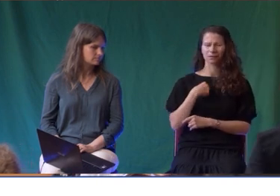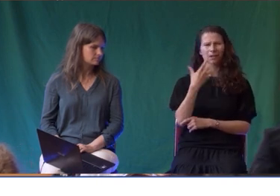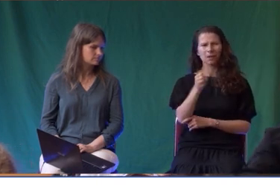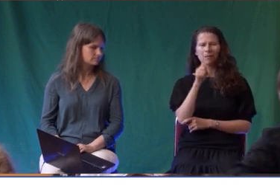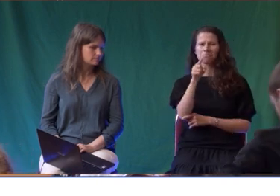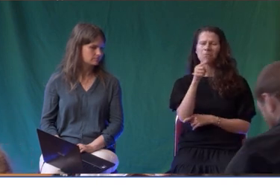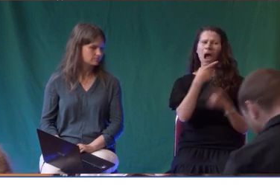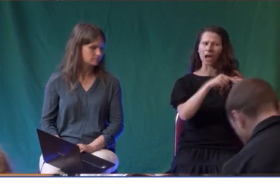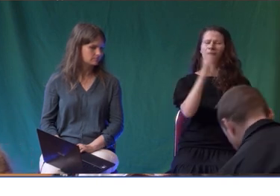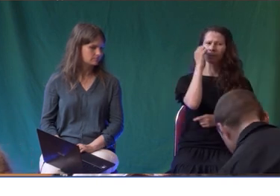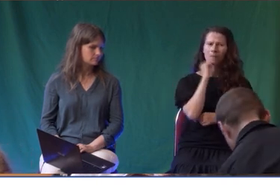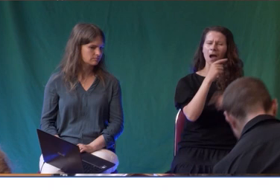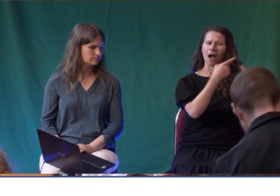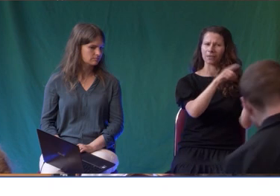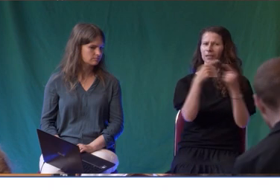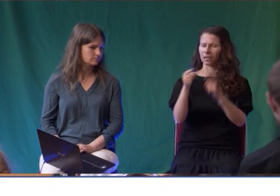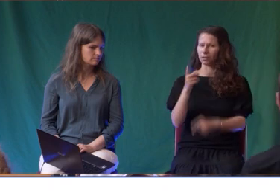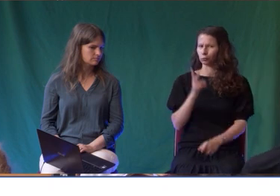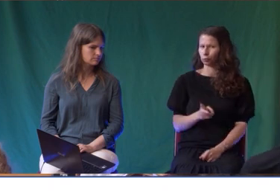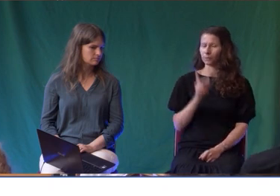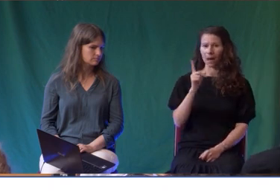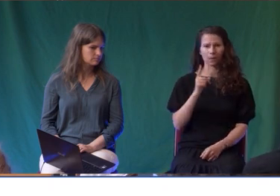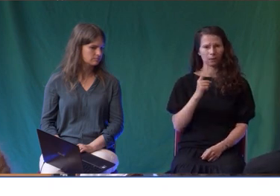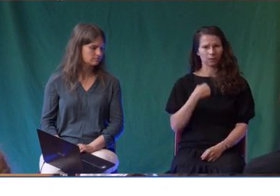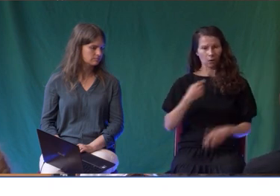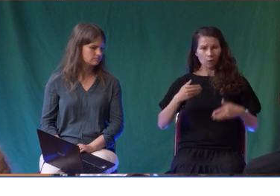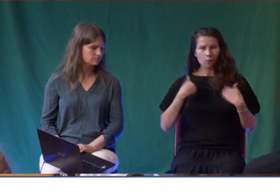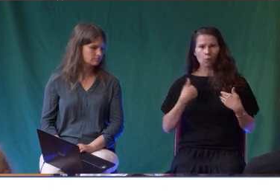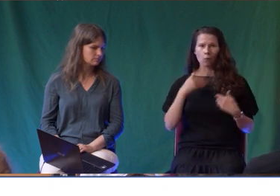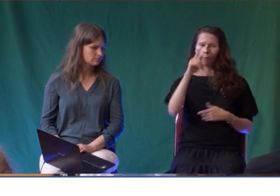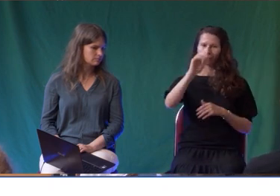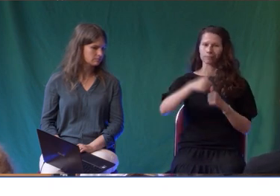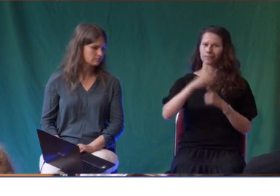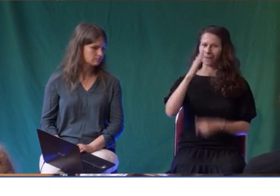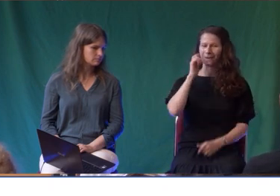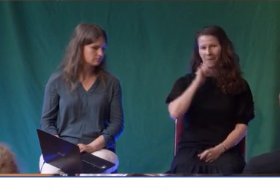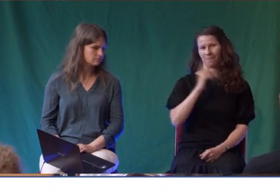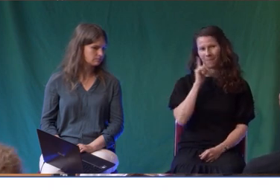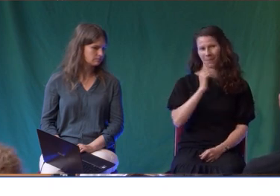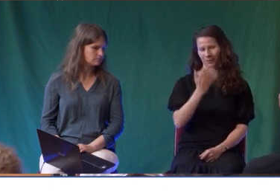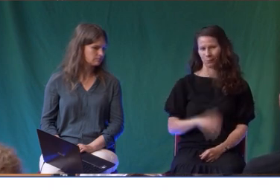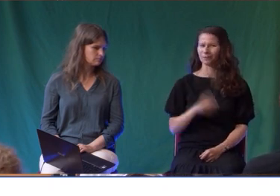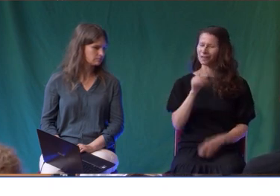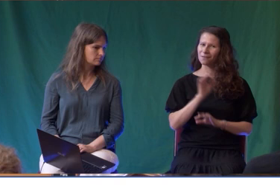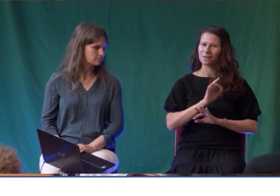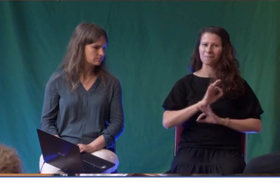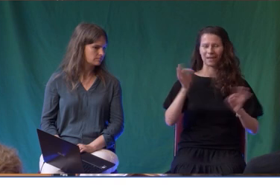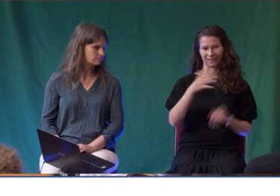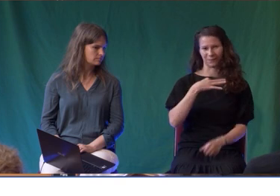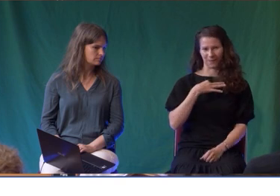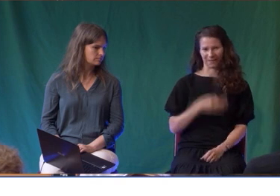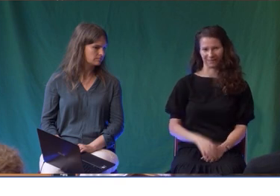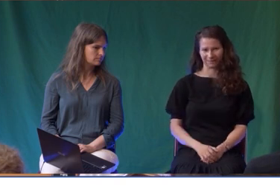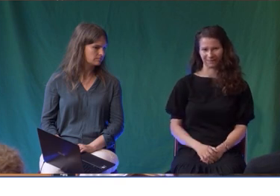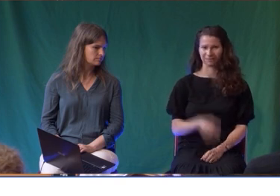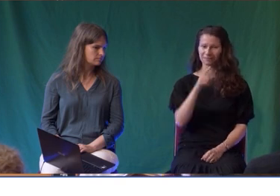anders als andere Mütter aber ich war sehr froh dass sie meine Mutter war sie war die beste sie war immer hat